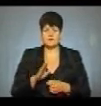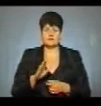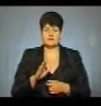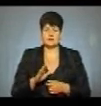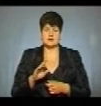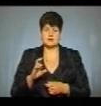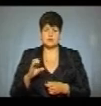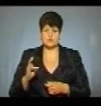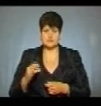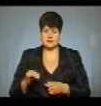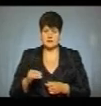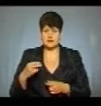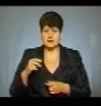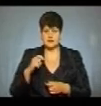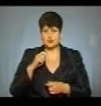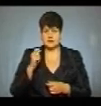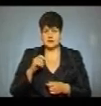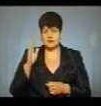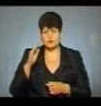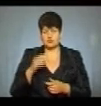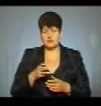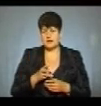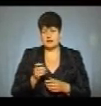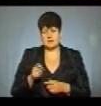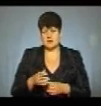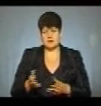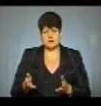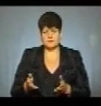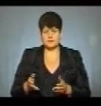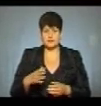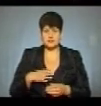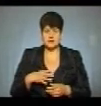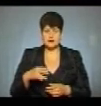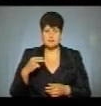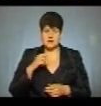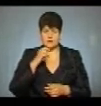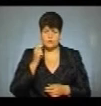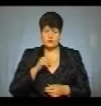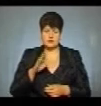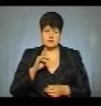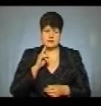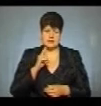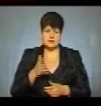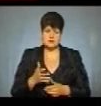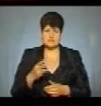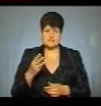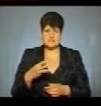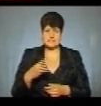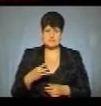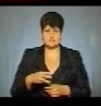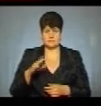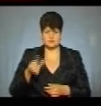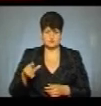Сіновський. Президент України на водну арену не приїхав. Із плакатами чекають президента України Володимира Зеленського 30